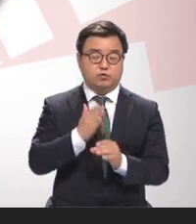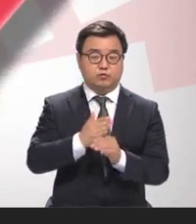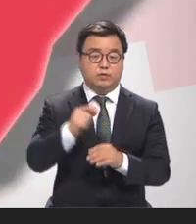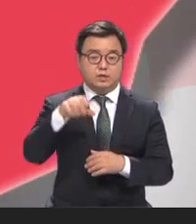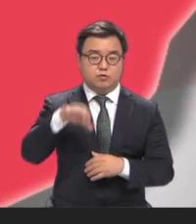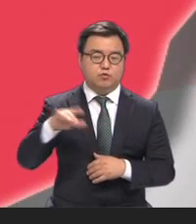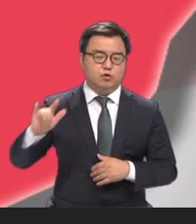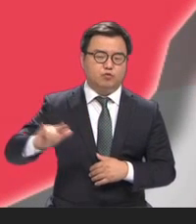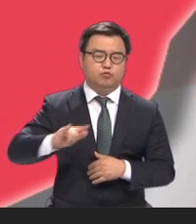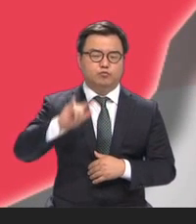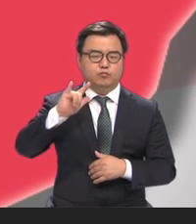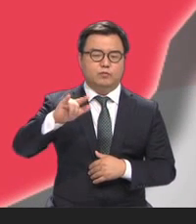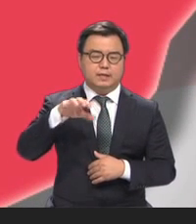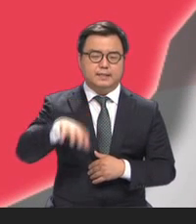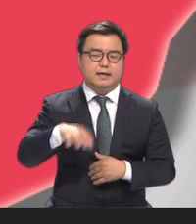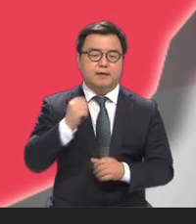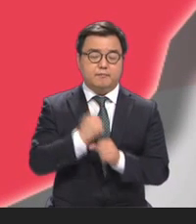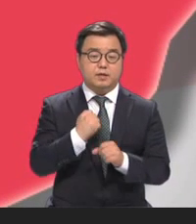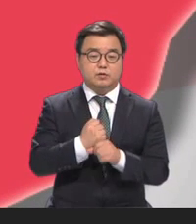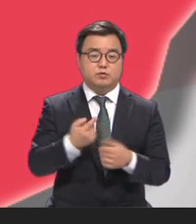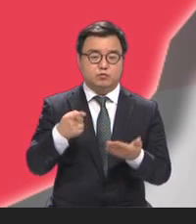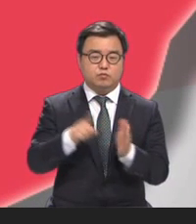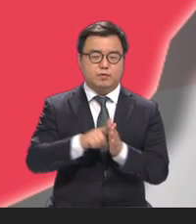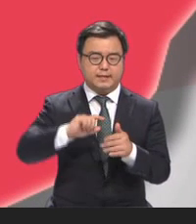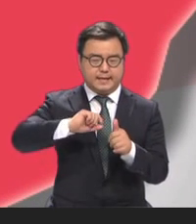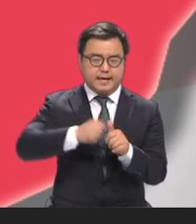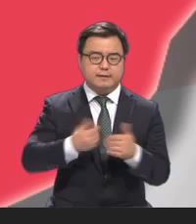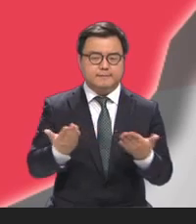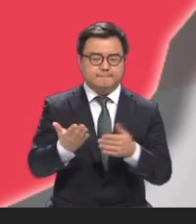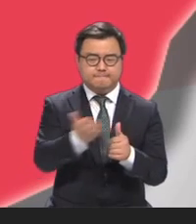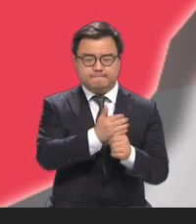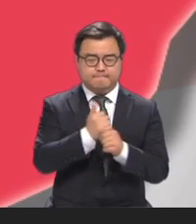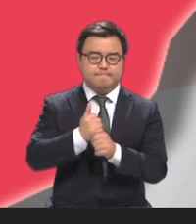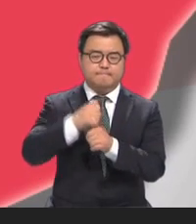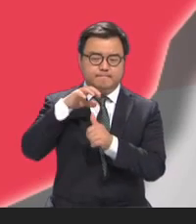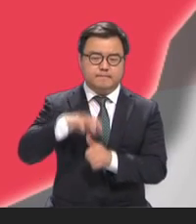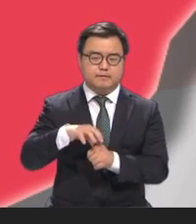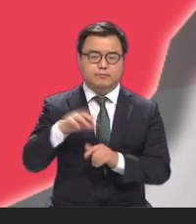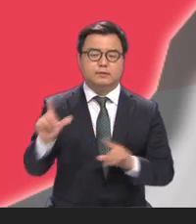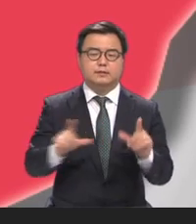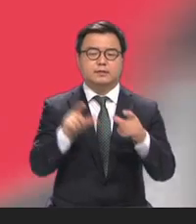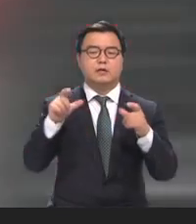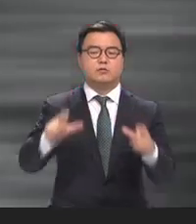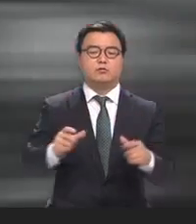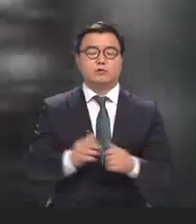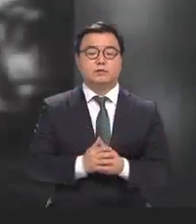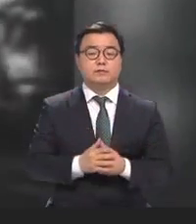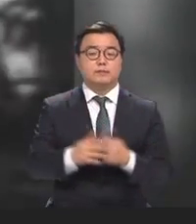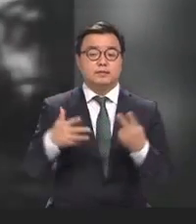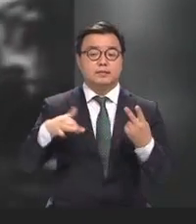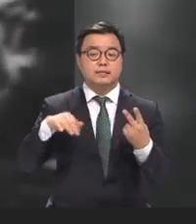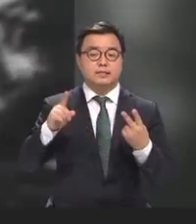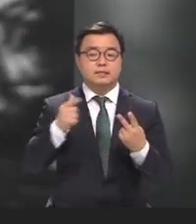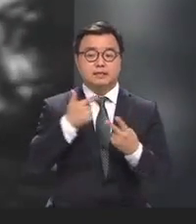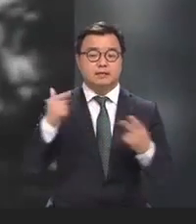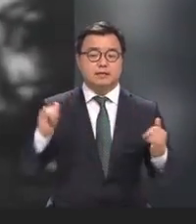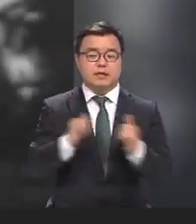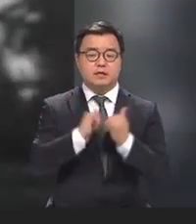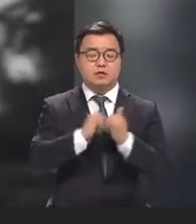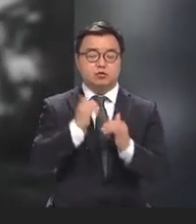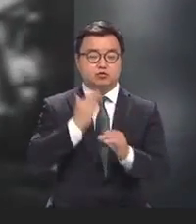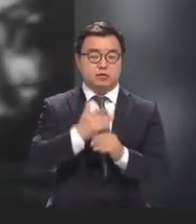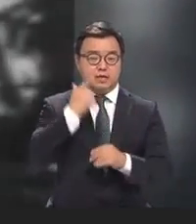비행장 건설을 위해 강제 징용했던 조선인 노동자들의 집단 거주지였습니다. 2차 세계대전에서 일본이